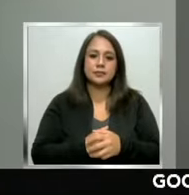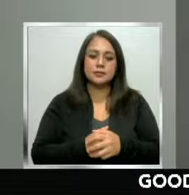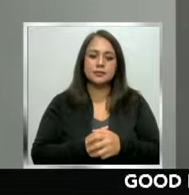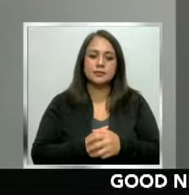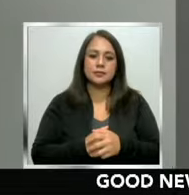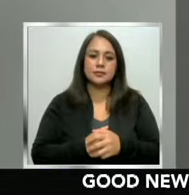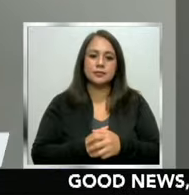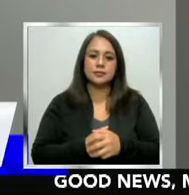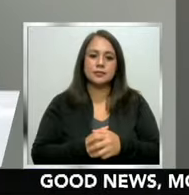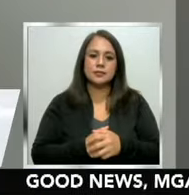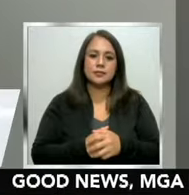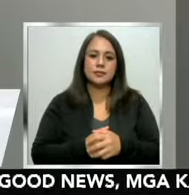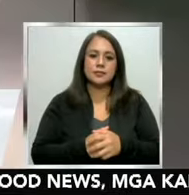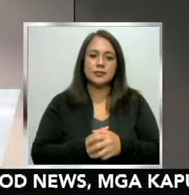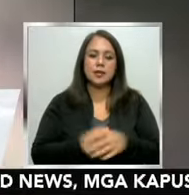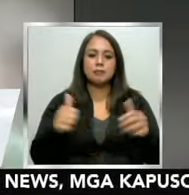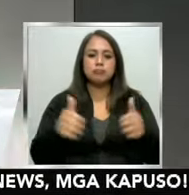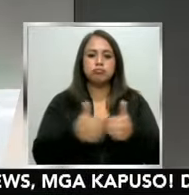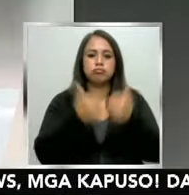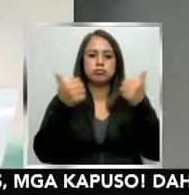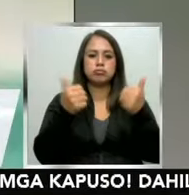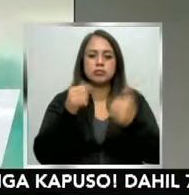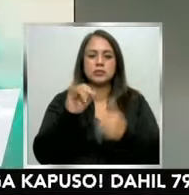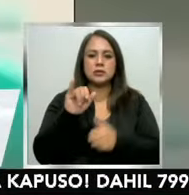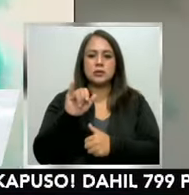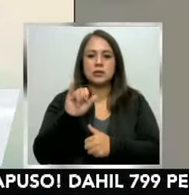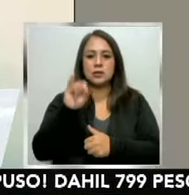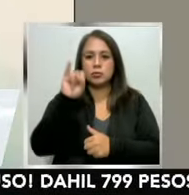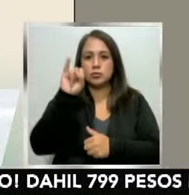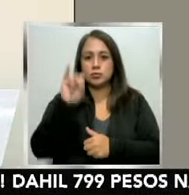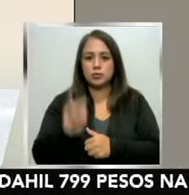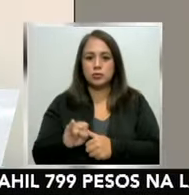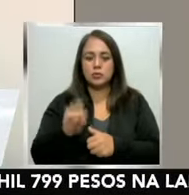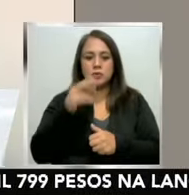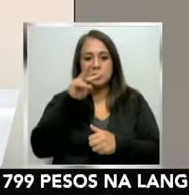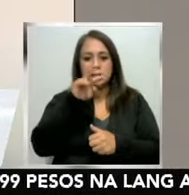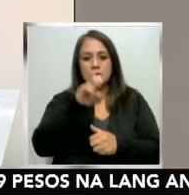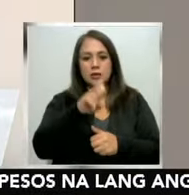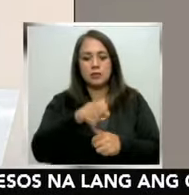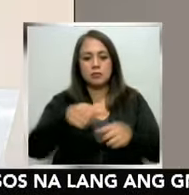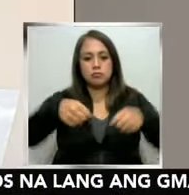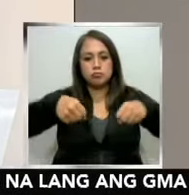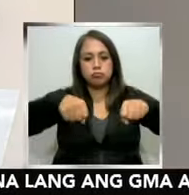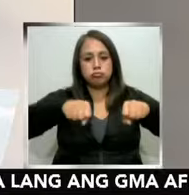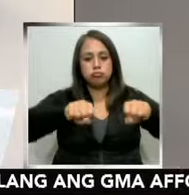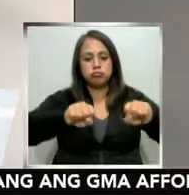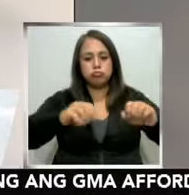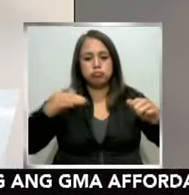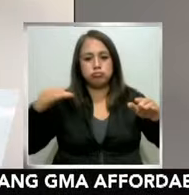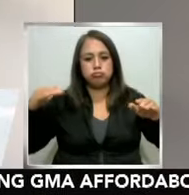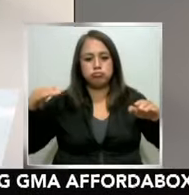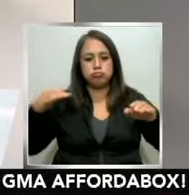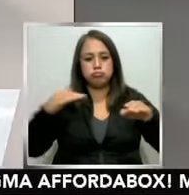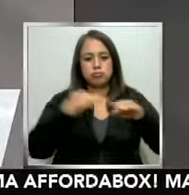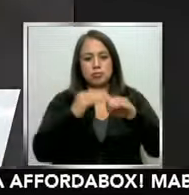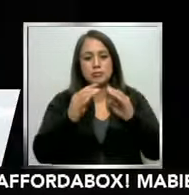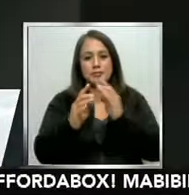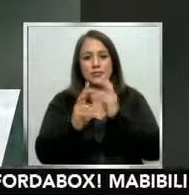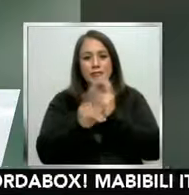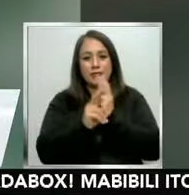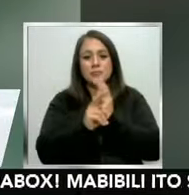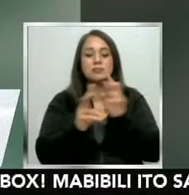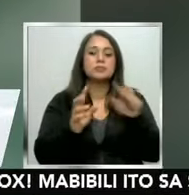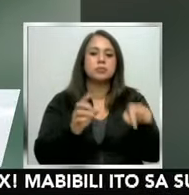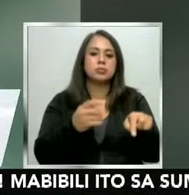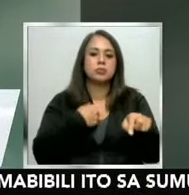Sa aksidente ito sa Ilocos Sur, kitang-kita ang pagsalpok ng isang tricycle sa kasalubong nitong closed van. Kumain ito sa lane ng van.